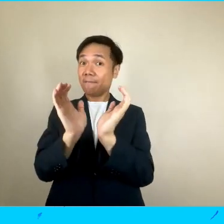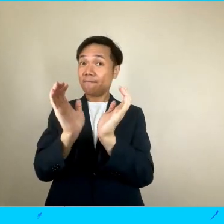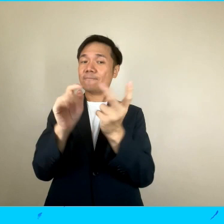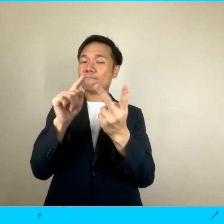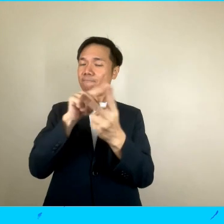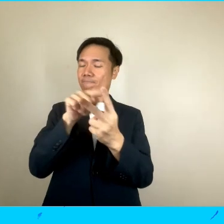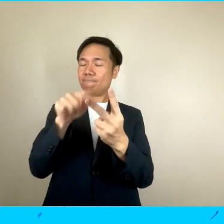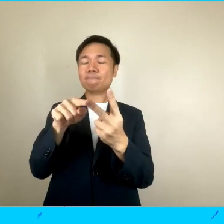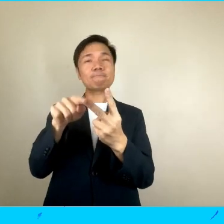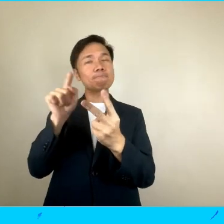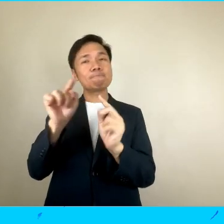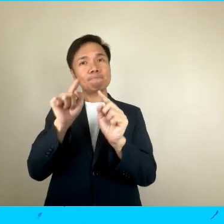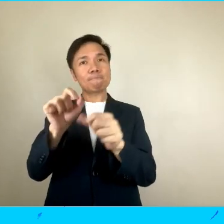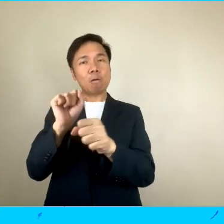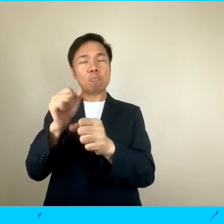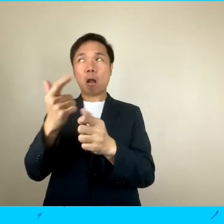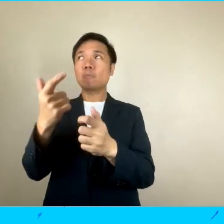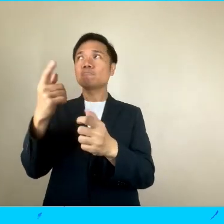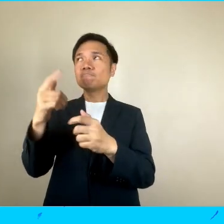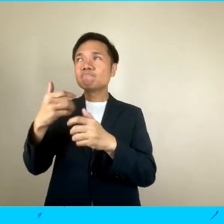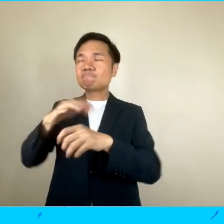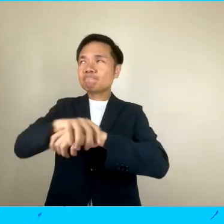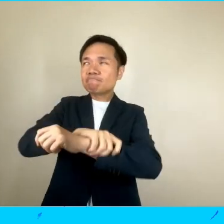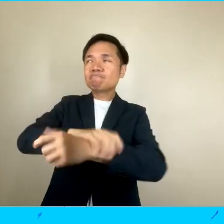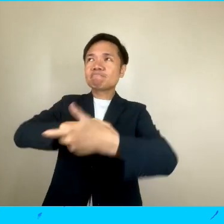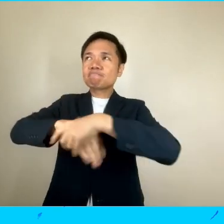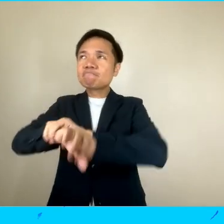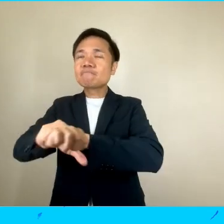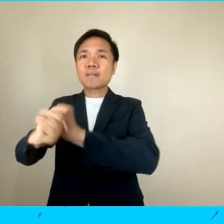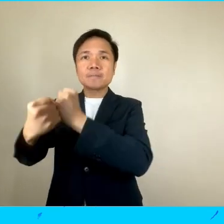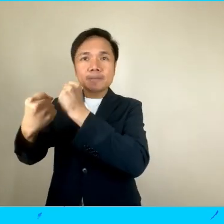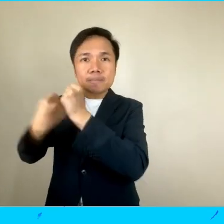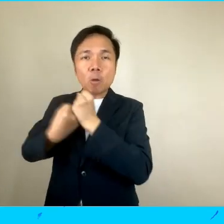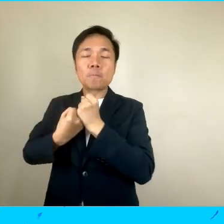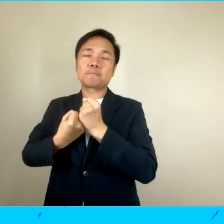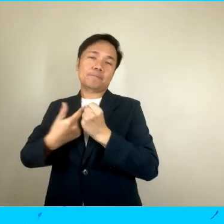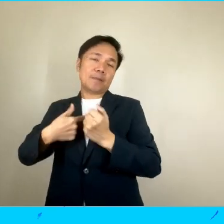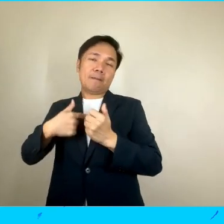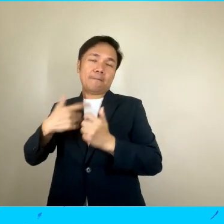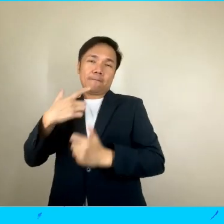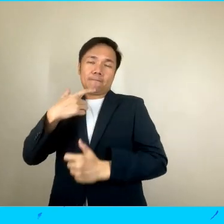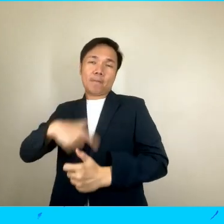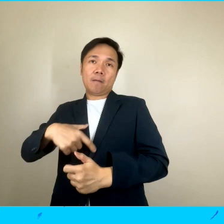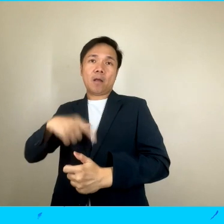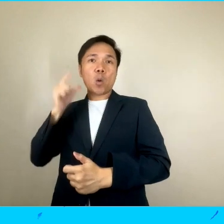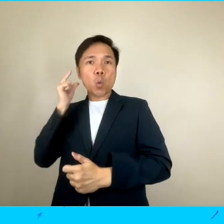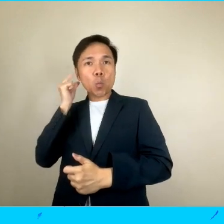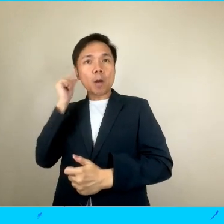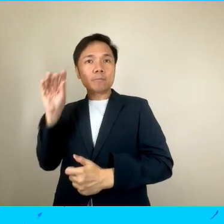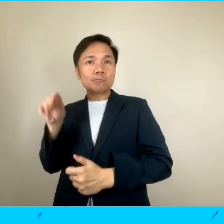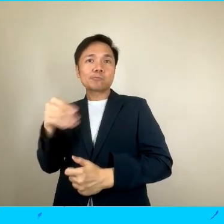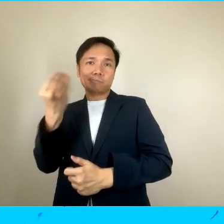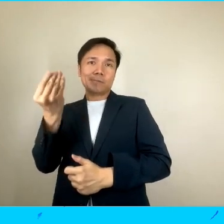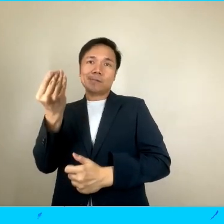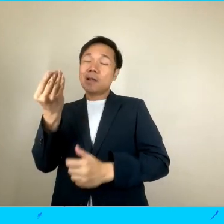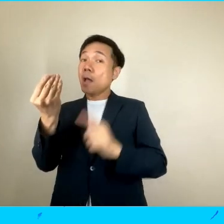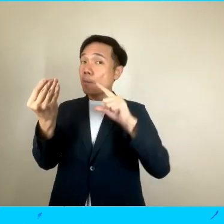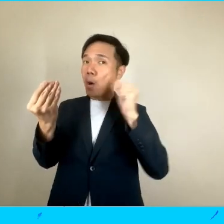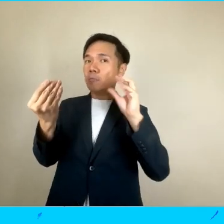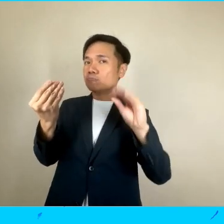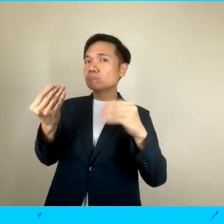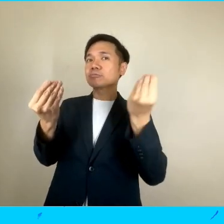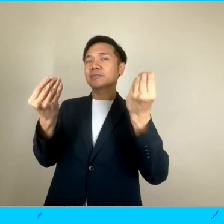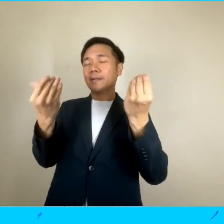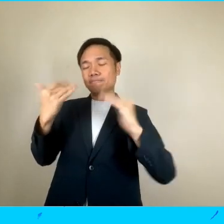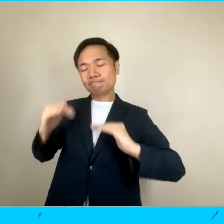travaillent pour cela. Et donc, à chaque fois plus d'adolescents, y compris les jeunes, ont une opportunité